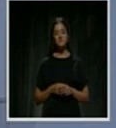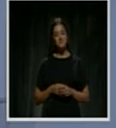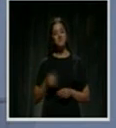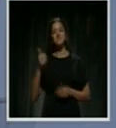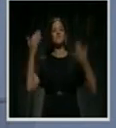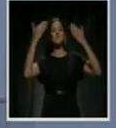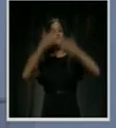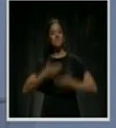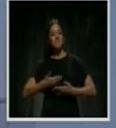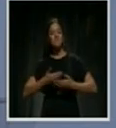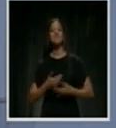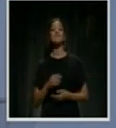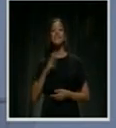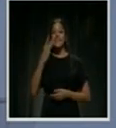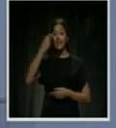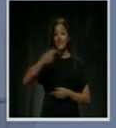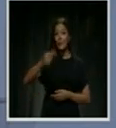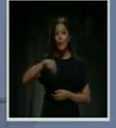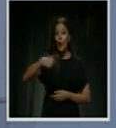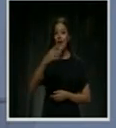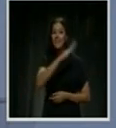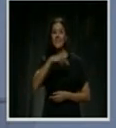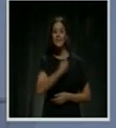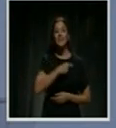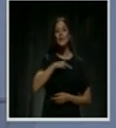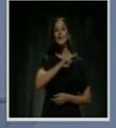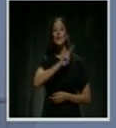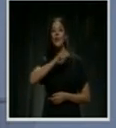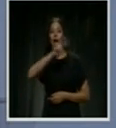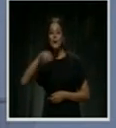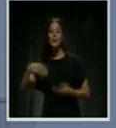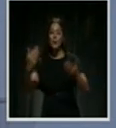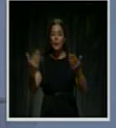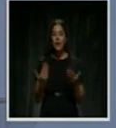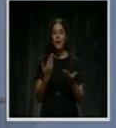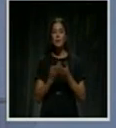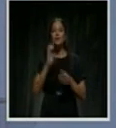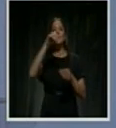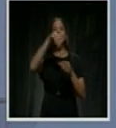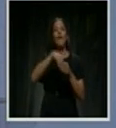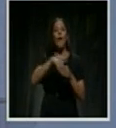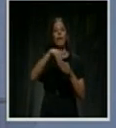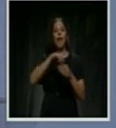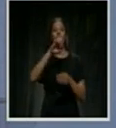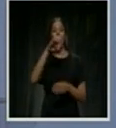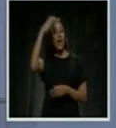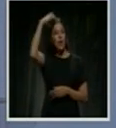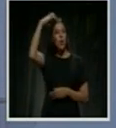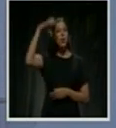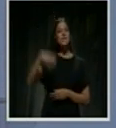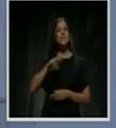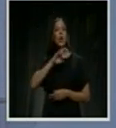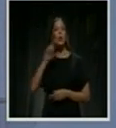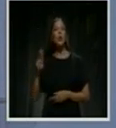Senjuri, lejla tajba, tletti muħra l-poplu Malti u għawċi u għam sejħ sabiex jivvota fl-elezzjoni tal-Kunsilli kif ukoll